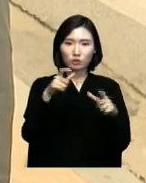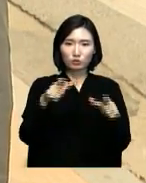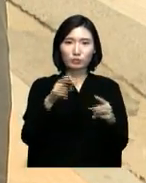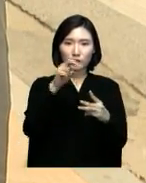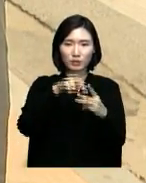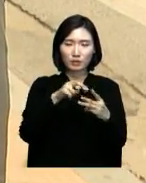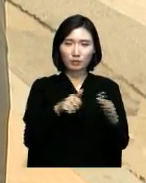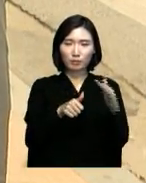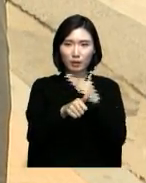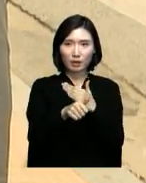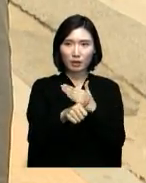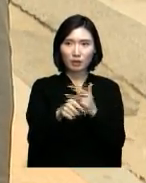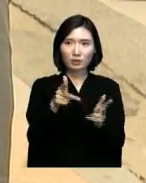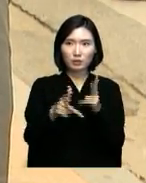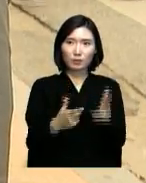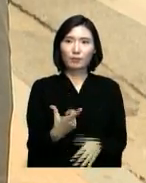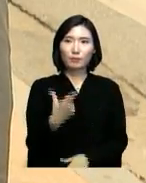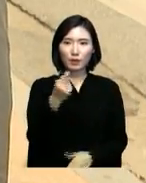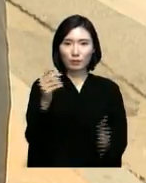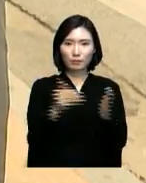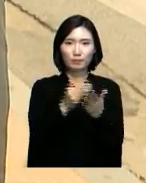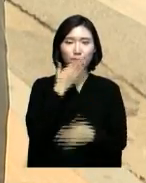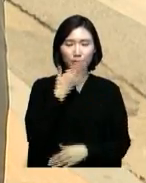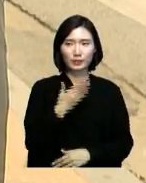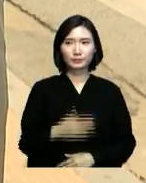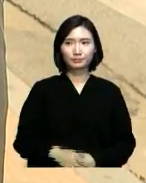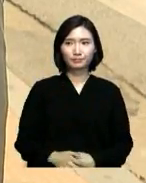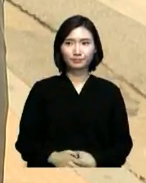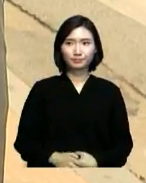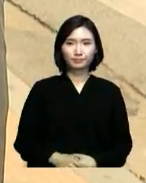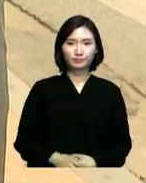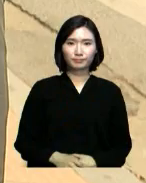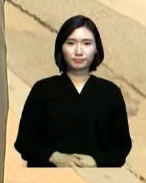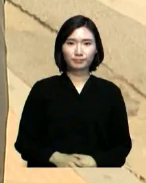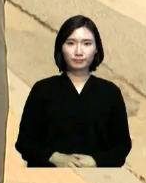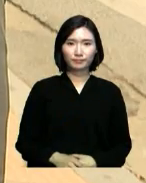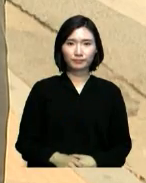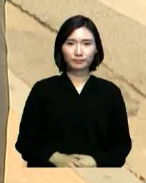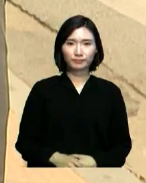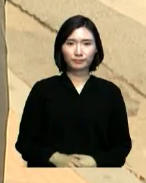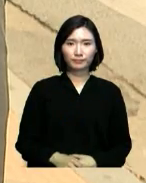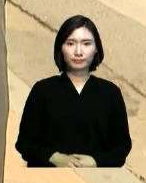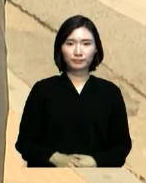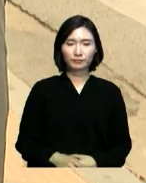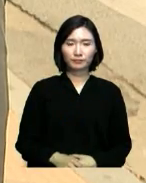사업이 조기에 종료될 수 있습니다. 딜라이브 서울경기 케이블TV 김정표입니다.